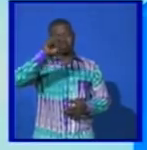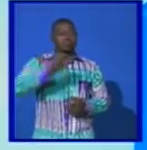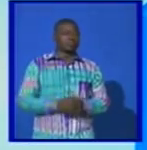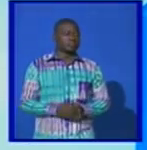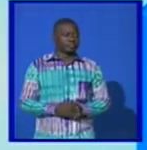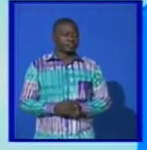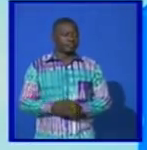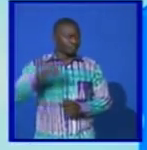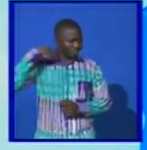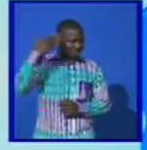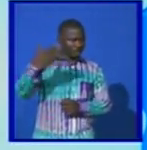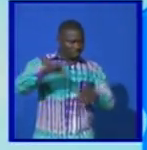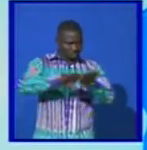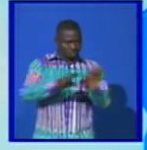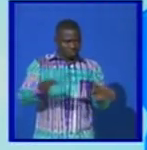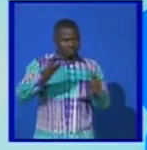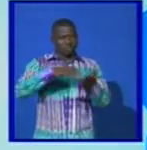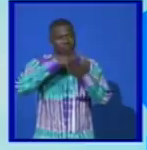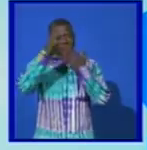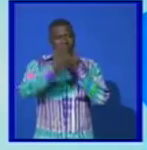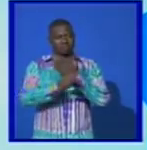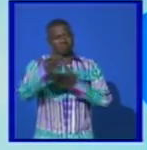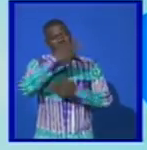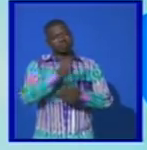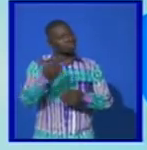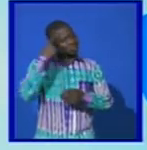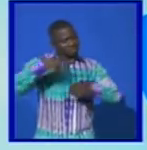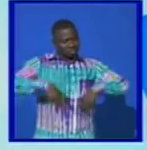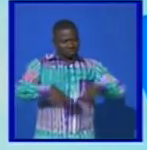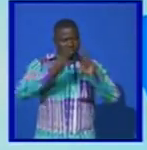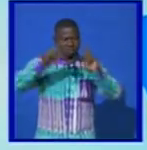Bientôt sera lancé le projet JobBoost pour permettre aux jeunes